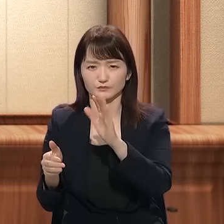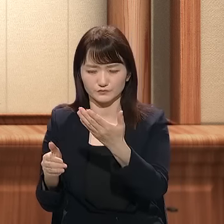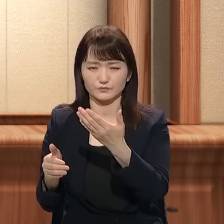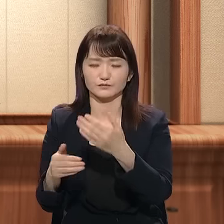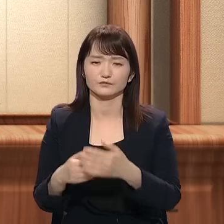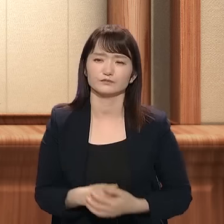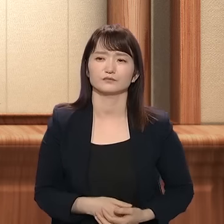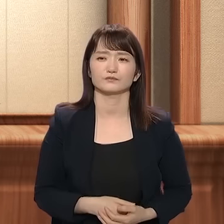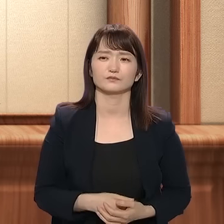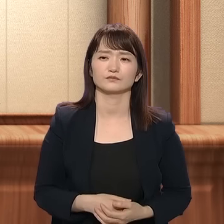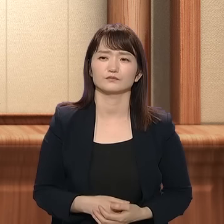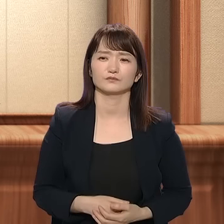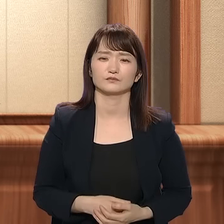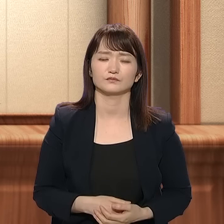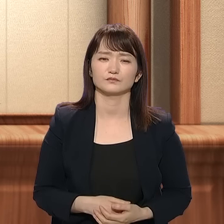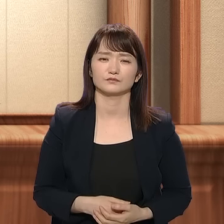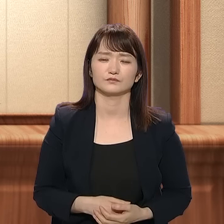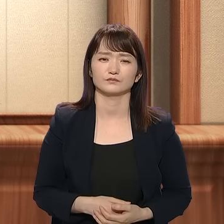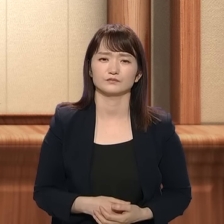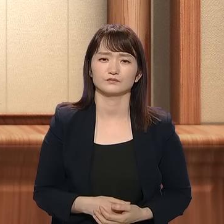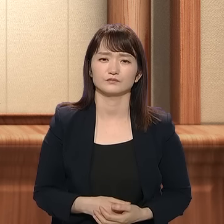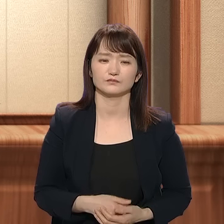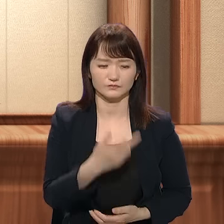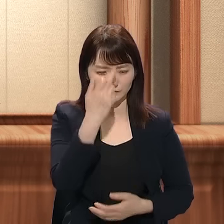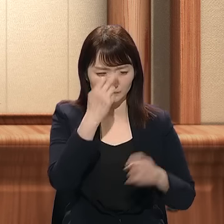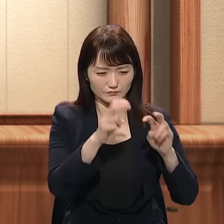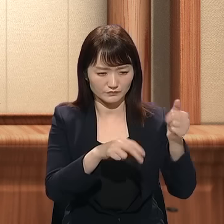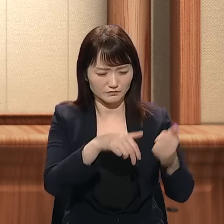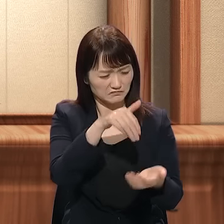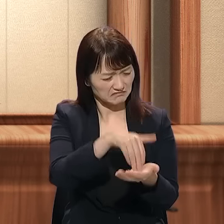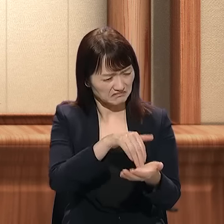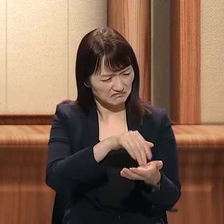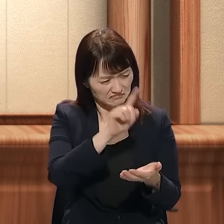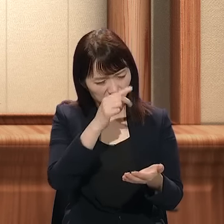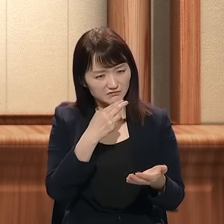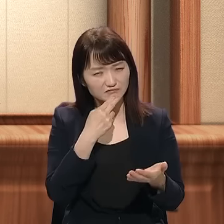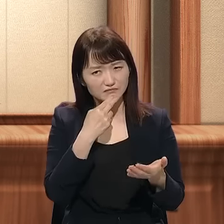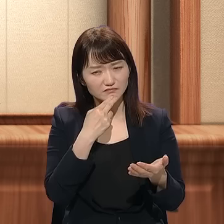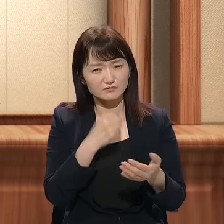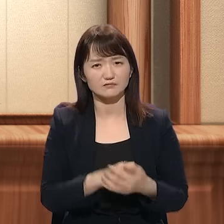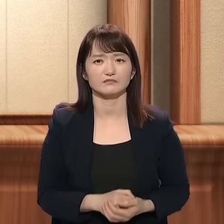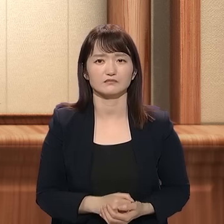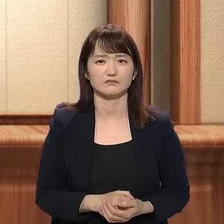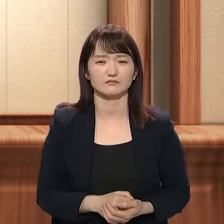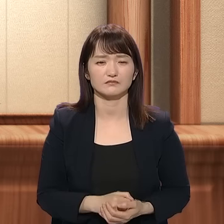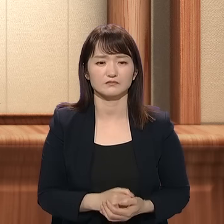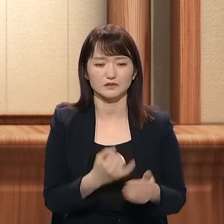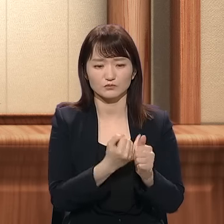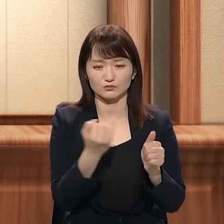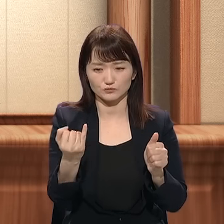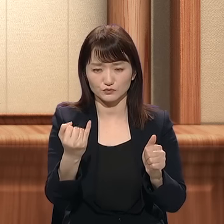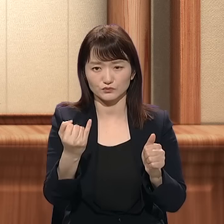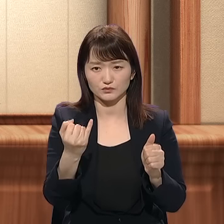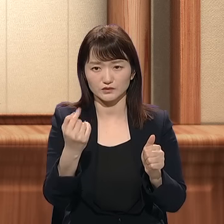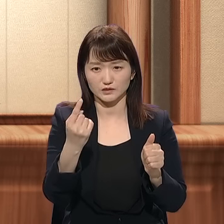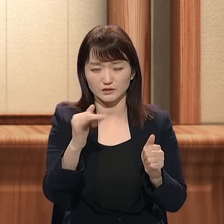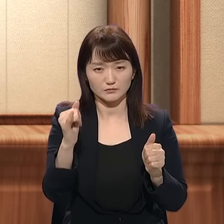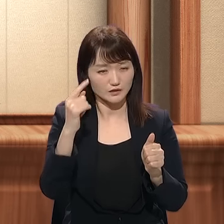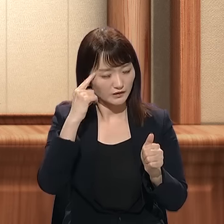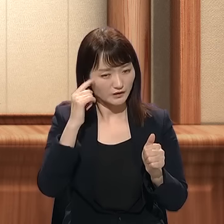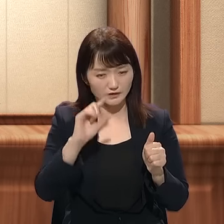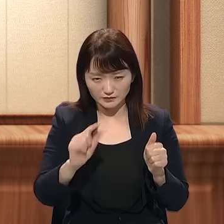같고요 특히 전혀 반 반성을 하지 않고 있다 그 일부일 체재를 존중하지 않고 있다 이런 것들을 고려해 보면